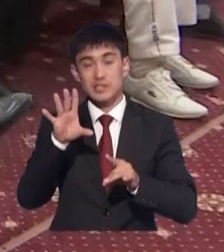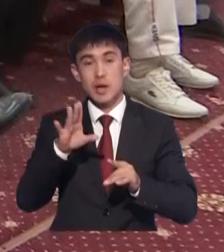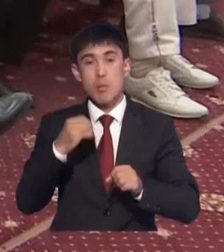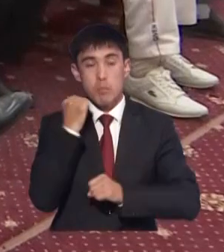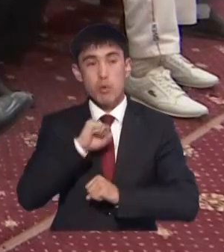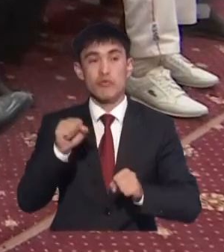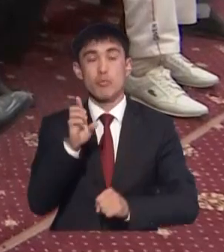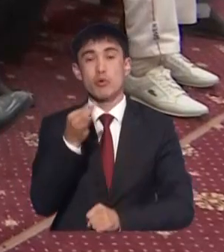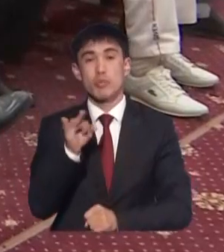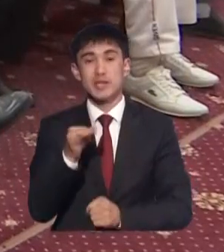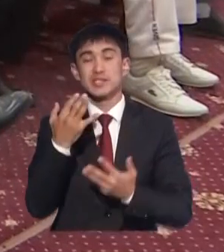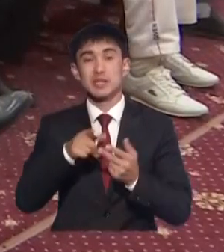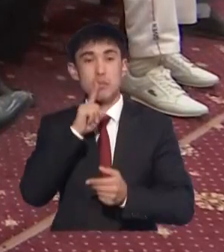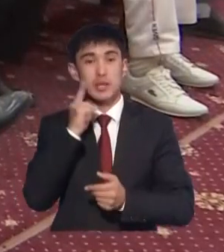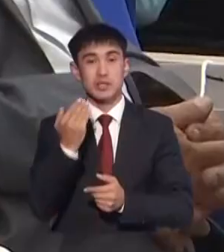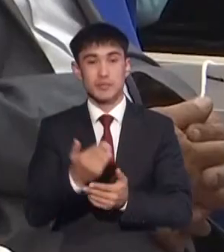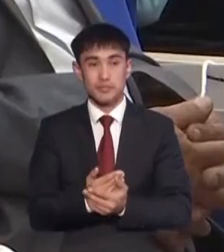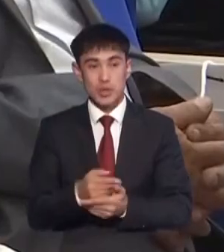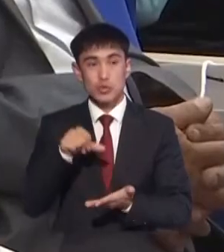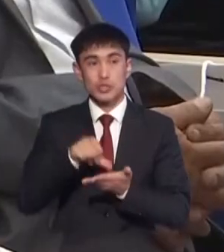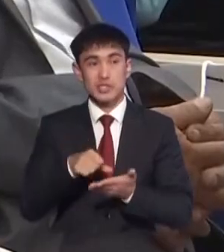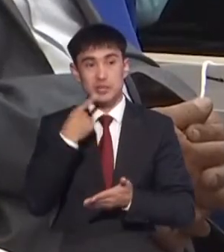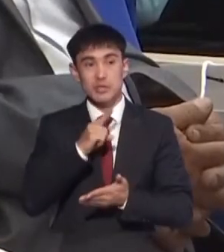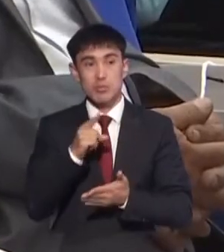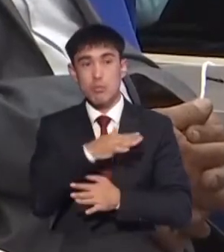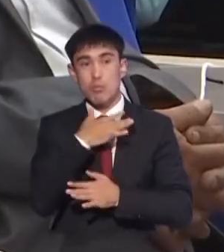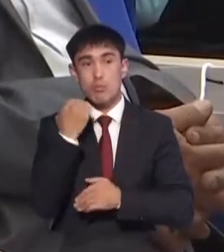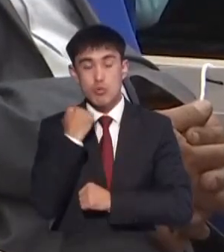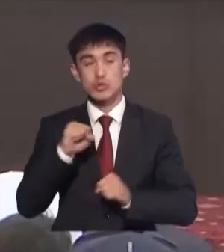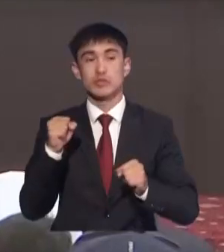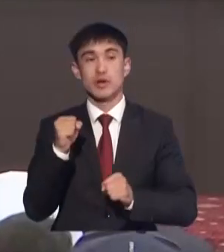подвига Бурибай Батыра среди молодого поколения. Участники отметили мужество